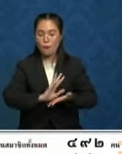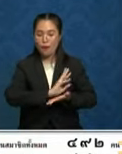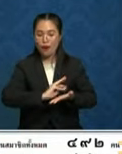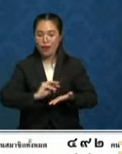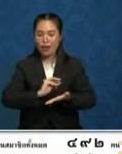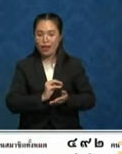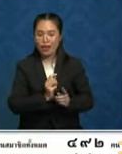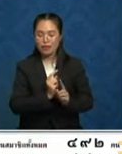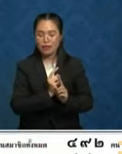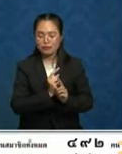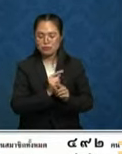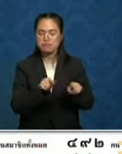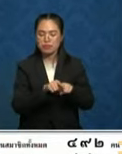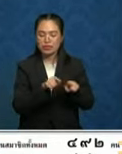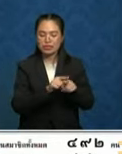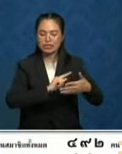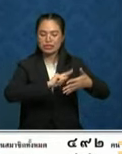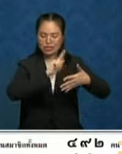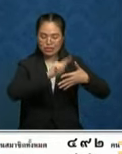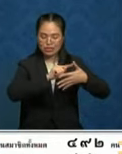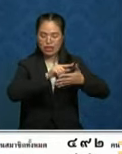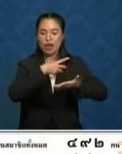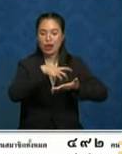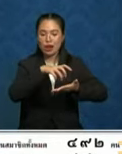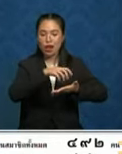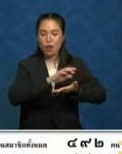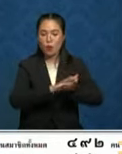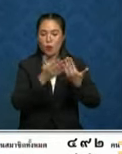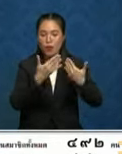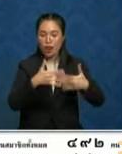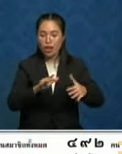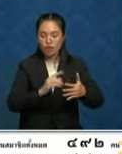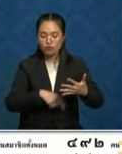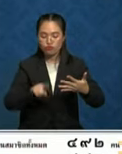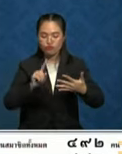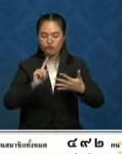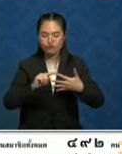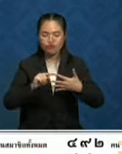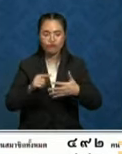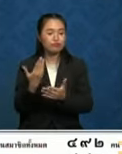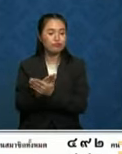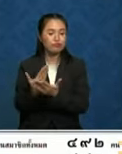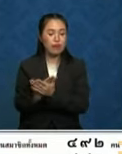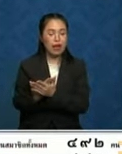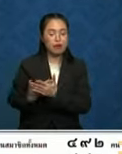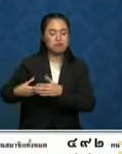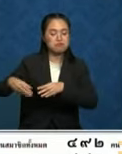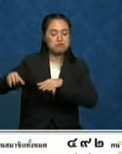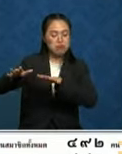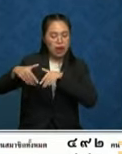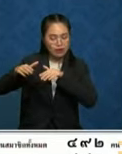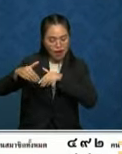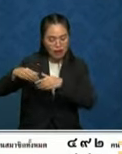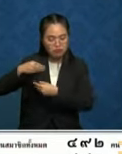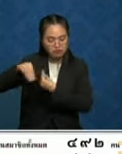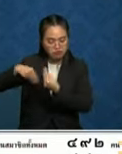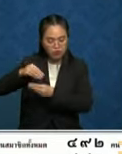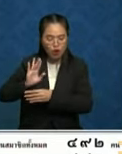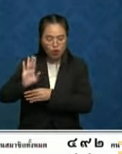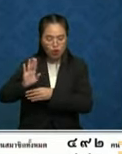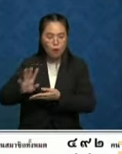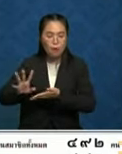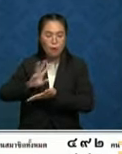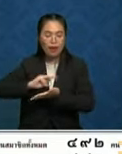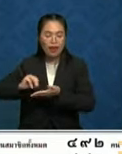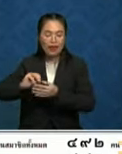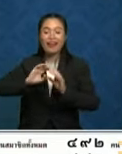การและเหตุผลเบื้องต้นไปแล้วด้านแ่งรายได้นอกจากมหาวิทยาลัยจะได้เงินอุดหนุนจากรัฐ